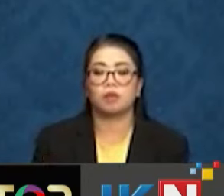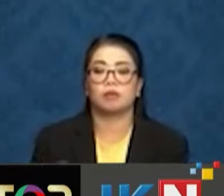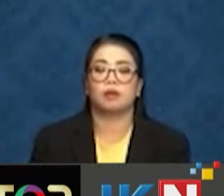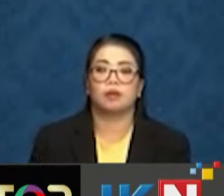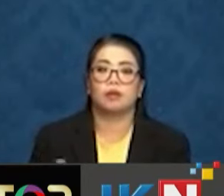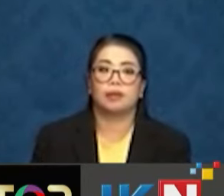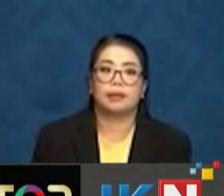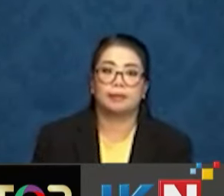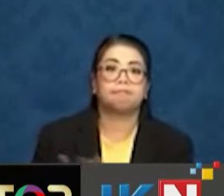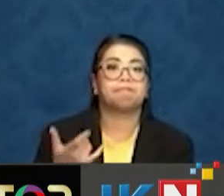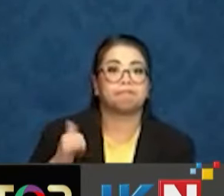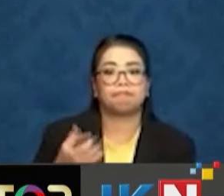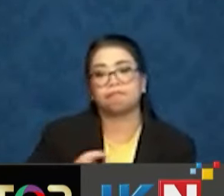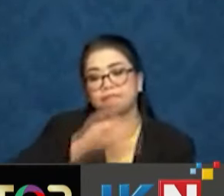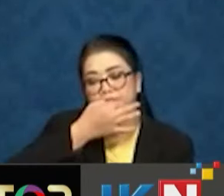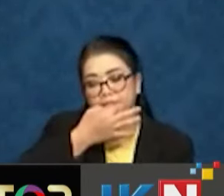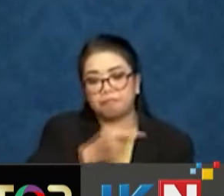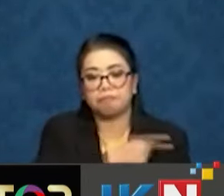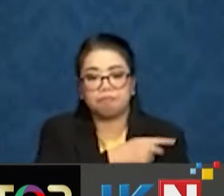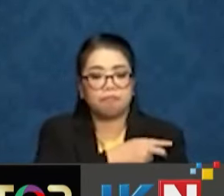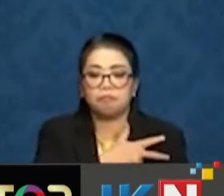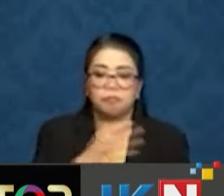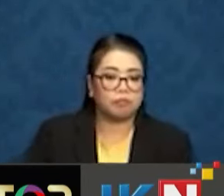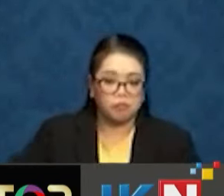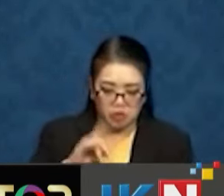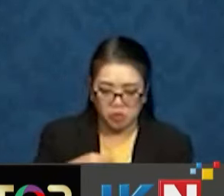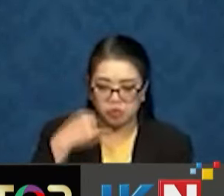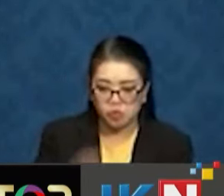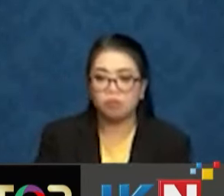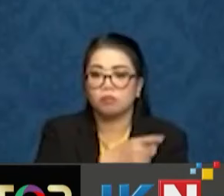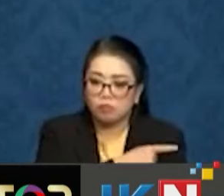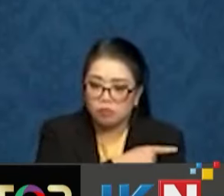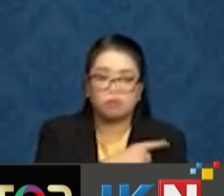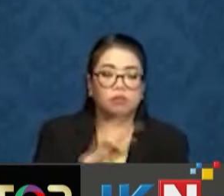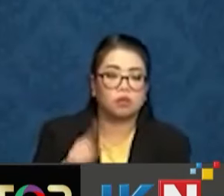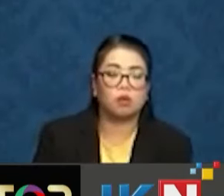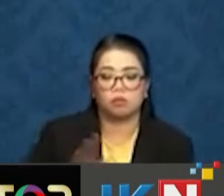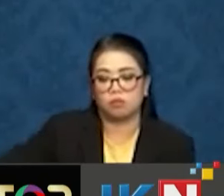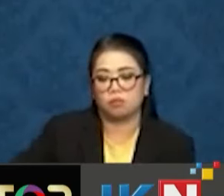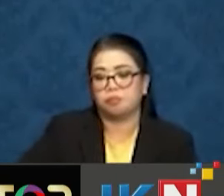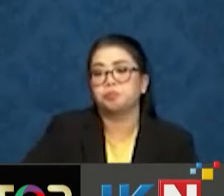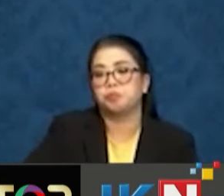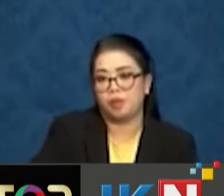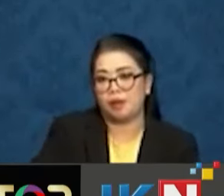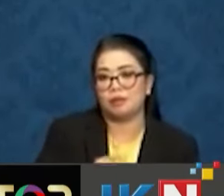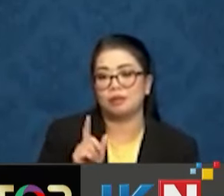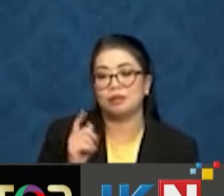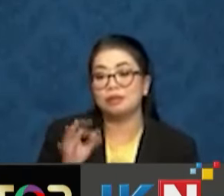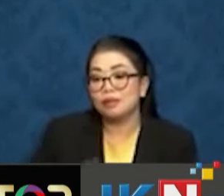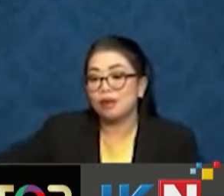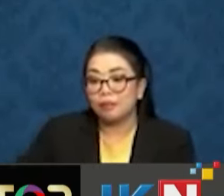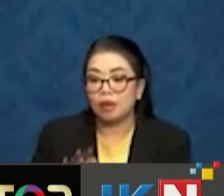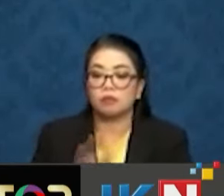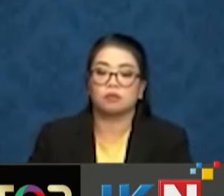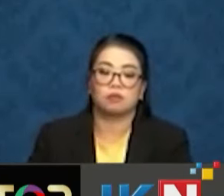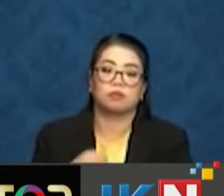าลและการบริหารของระบบอุดมศึกษาให้มีมาตรฐานถ้าพบว่ามีการกระทำผิดจริงก็พร้อมจะสั่งการให้ดำเนิน